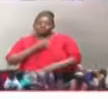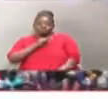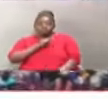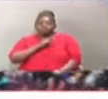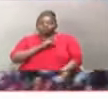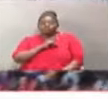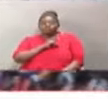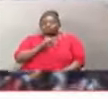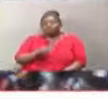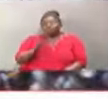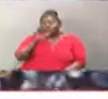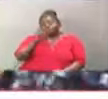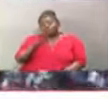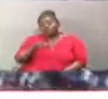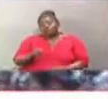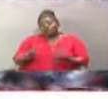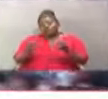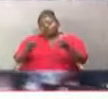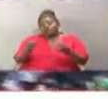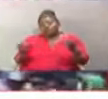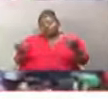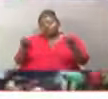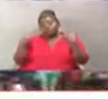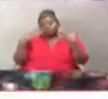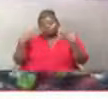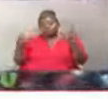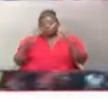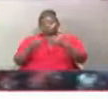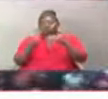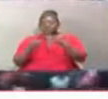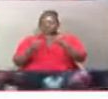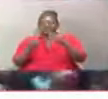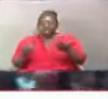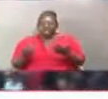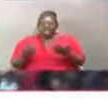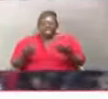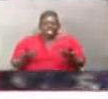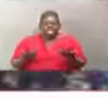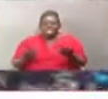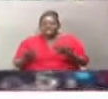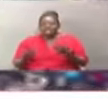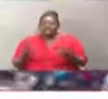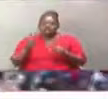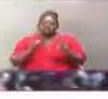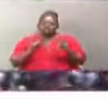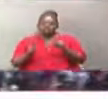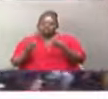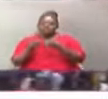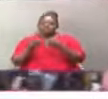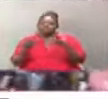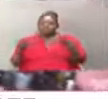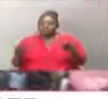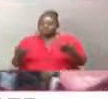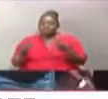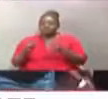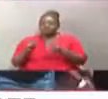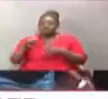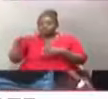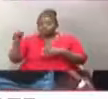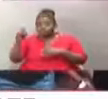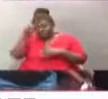Mu paaka z'ebyentambula okuli takisi ne bbaasi naye embeera yaakanayo kyani ng'abasaabaze beeyongedde okweyuna